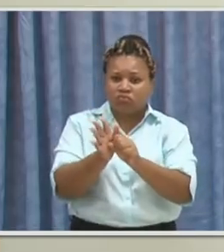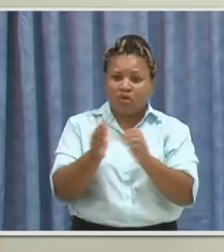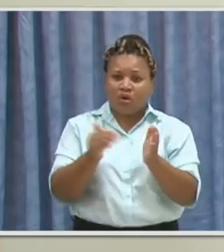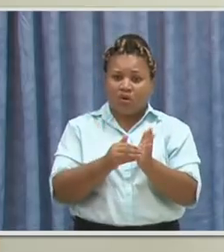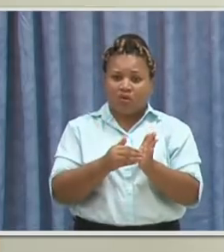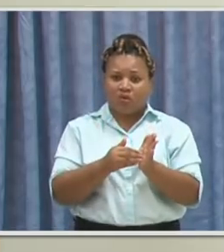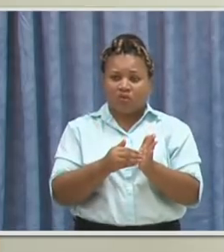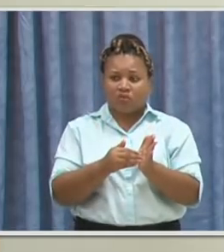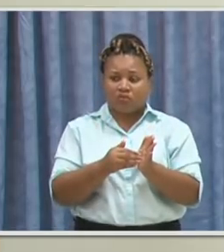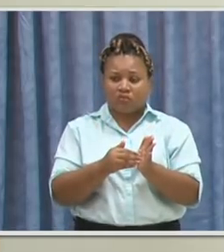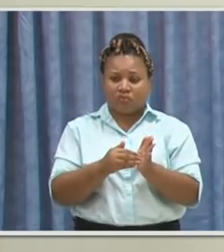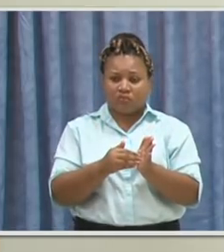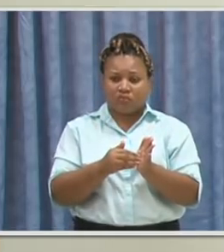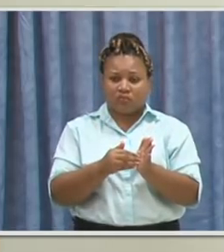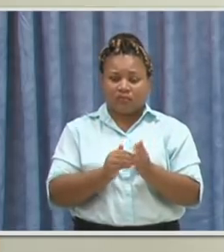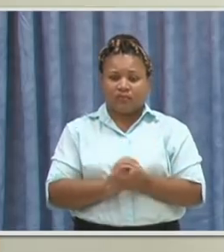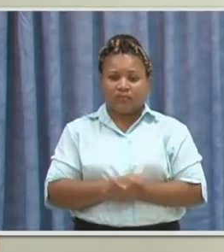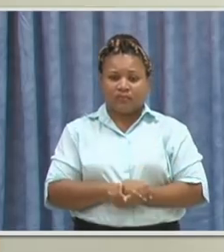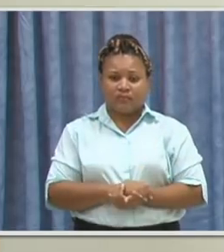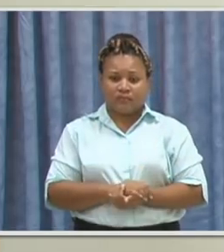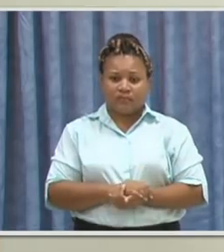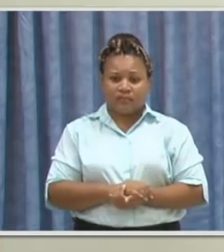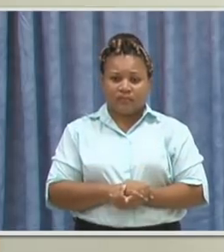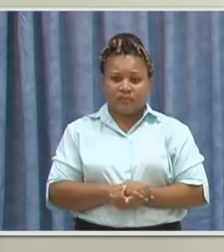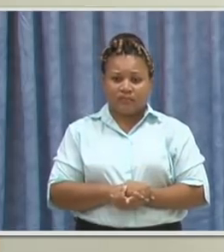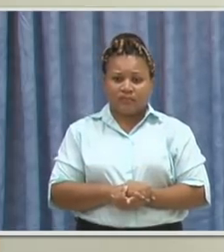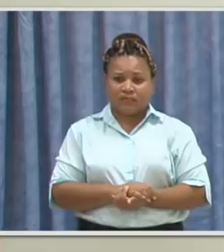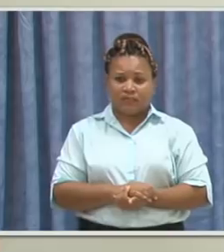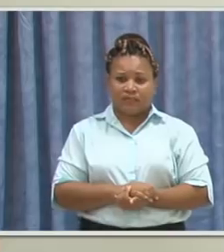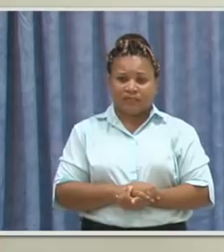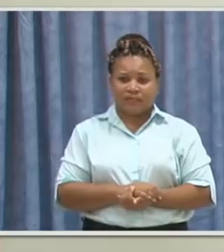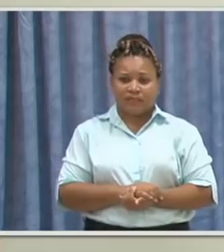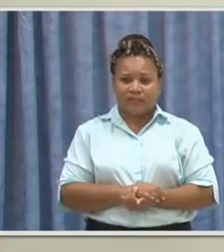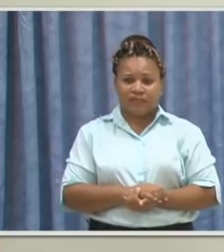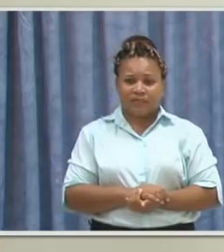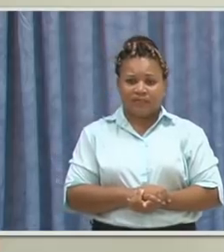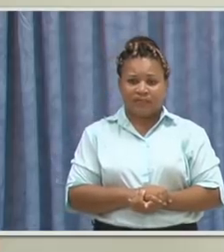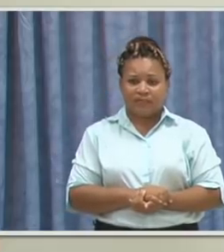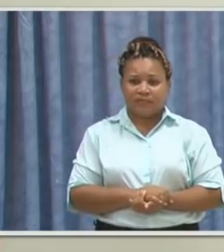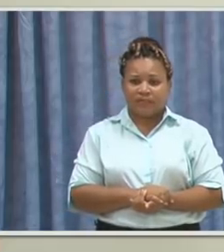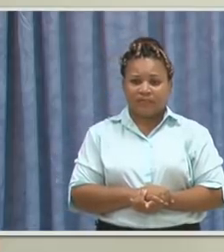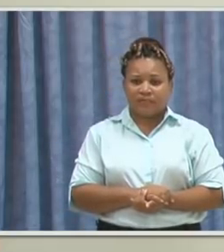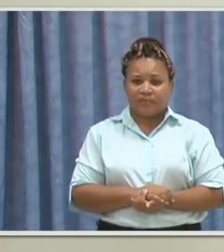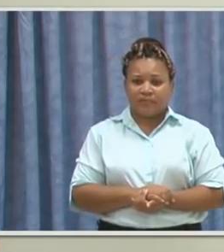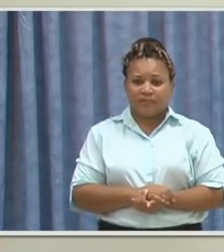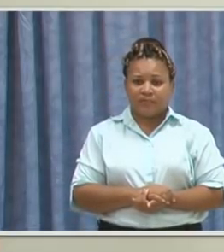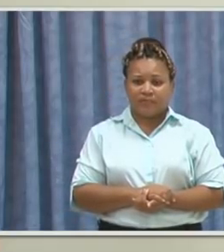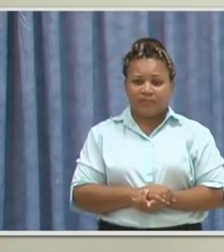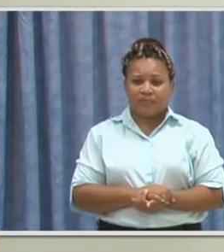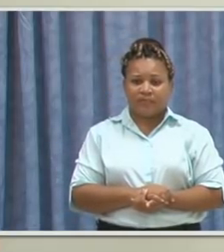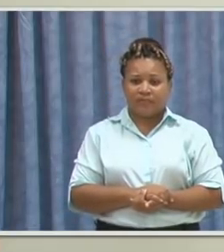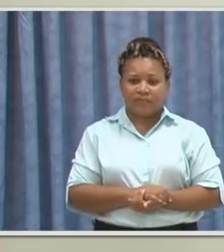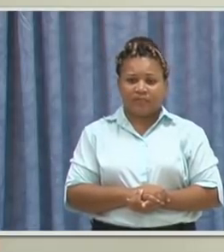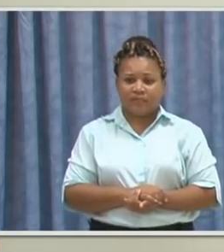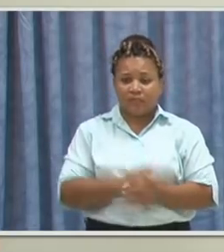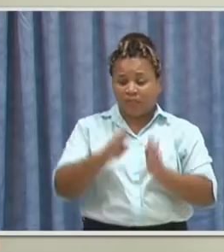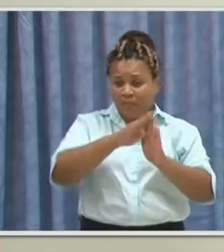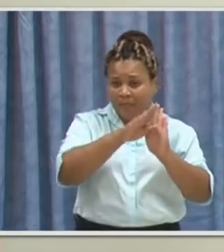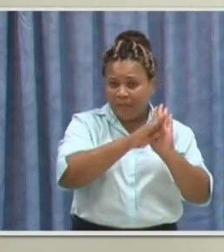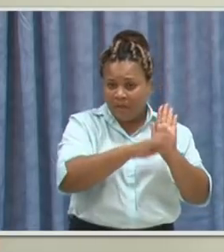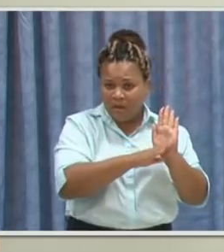fine balance aussi à cause à l'économie pays aussi affecte nos services à cause il pas existe nous pas existe deal